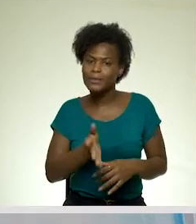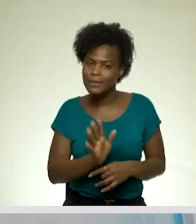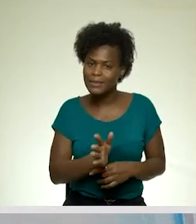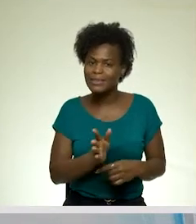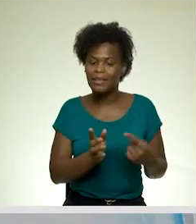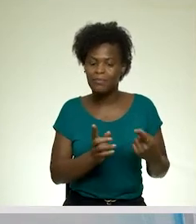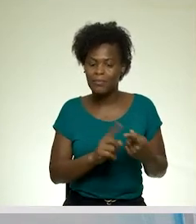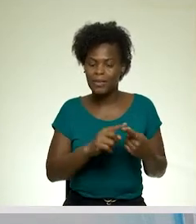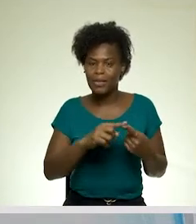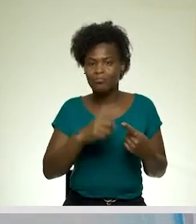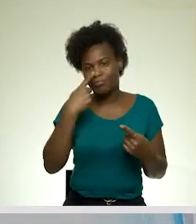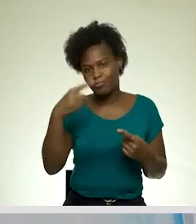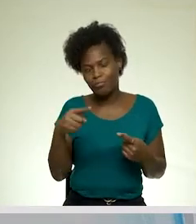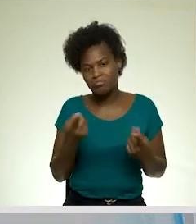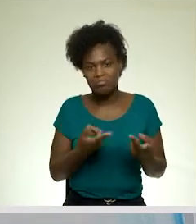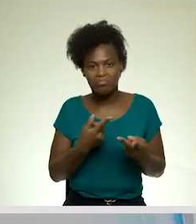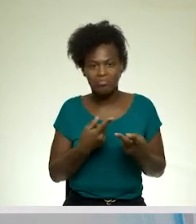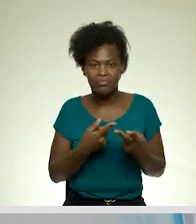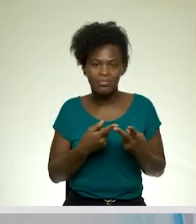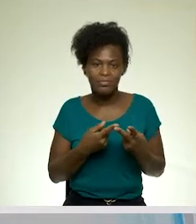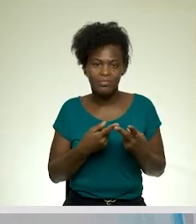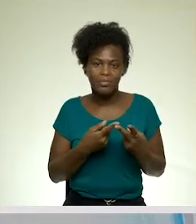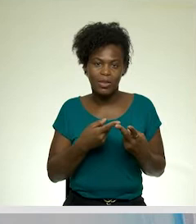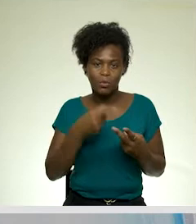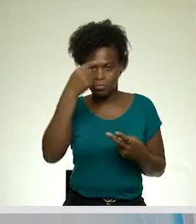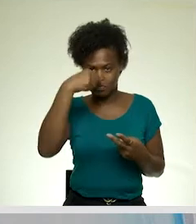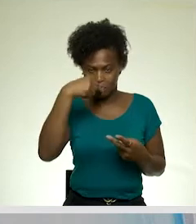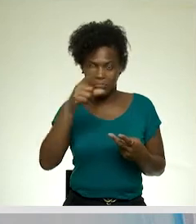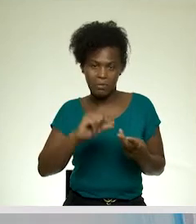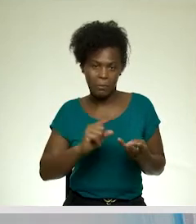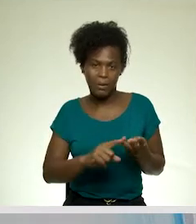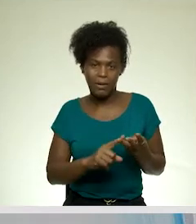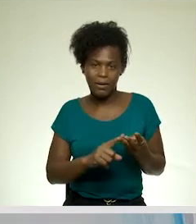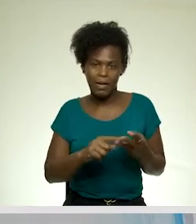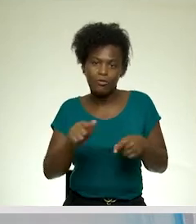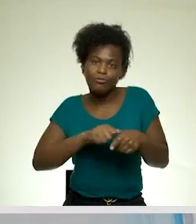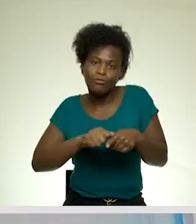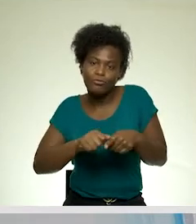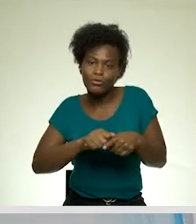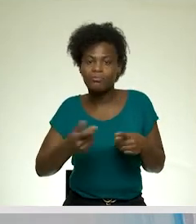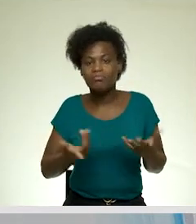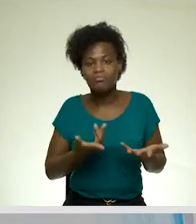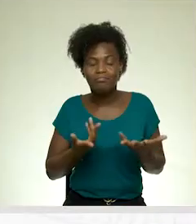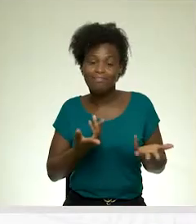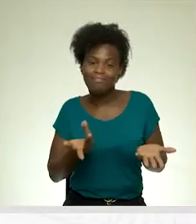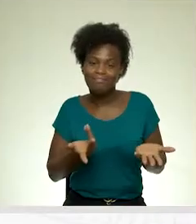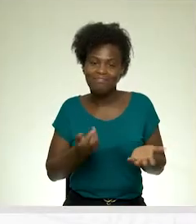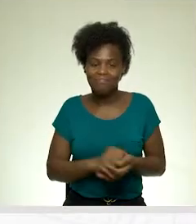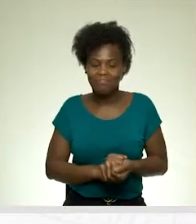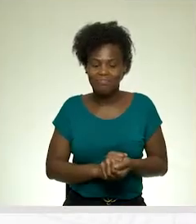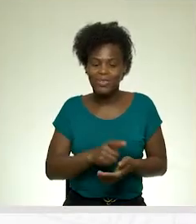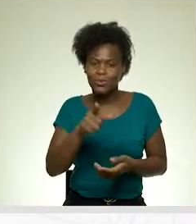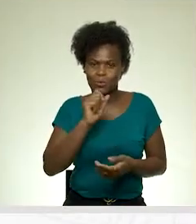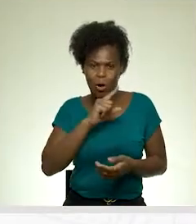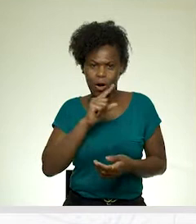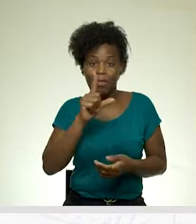besoin d'un crayon ou d'un stylo, d'une gomme pour effacer.